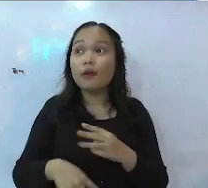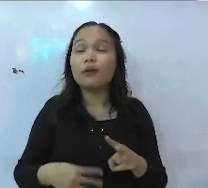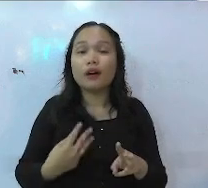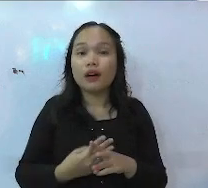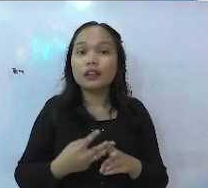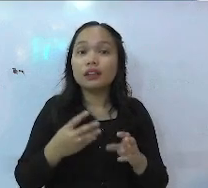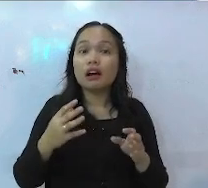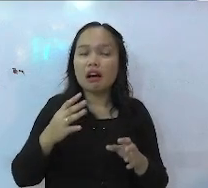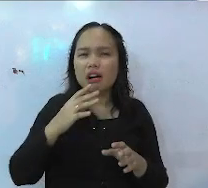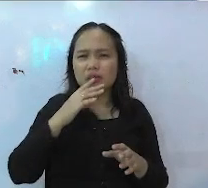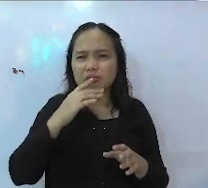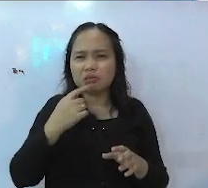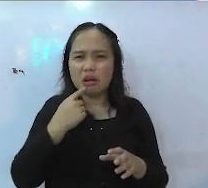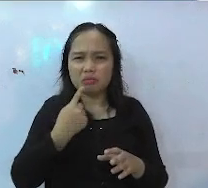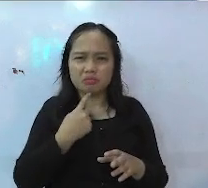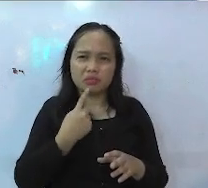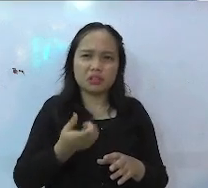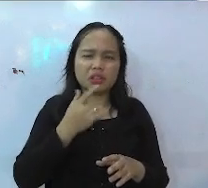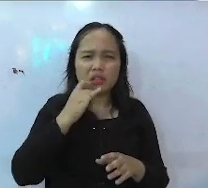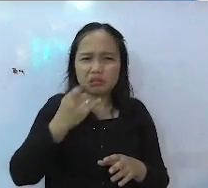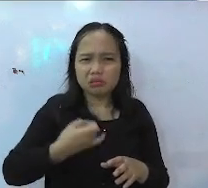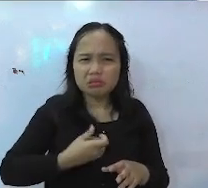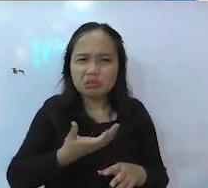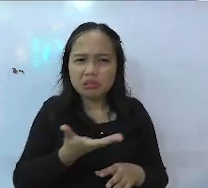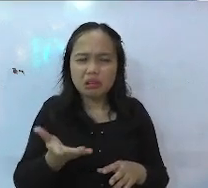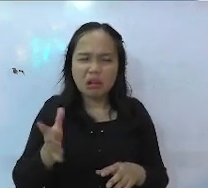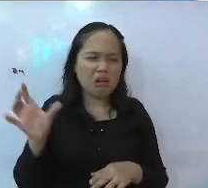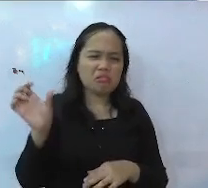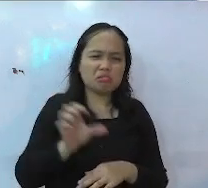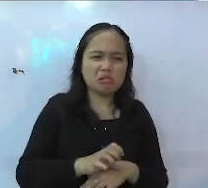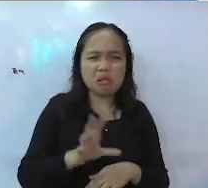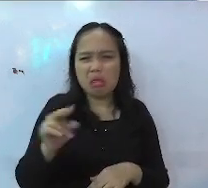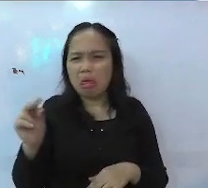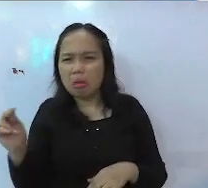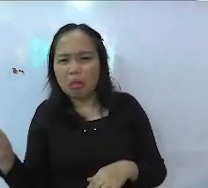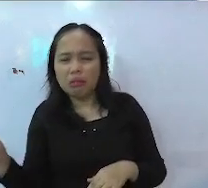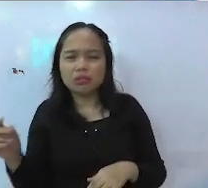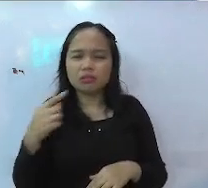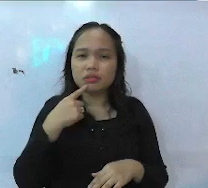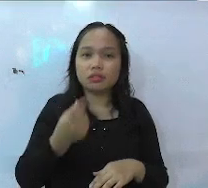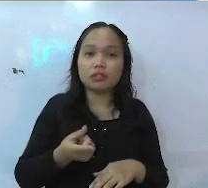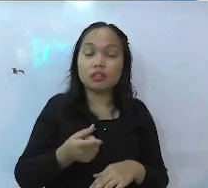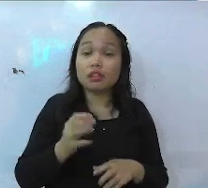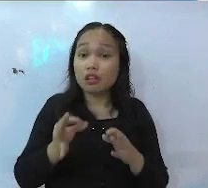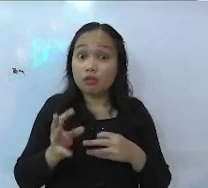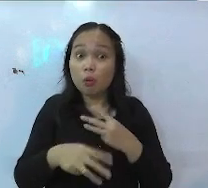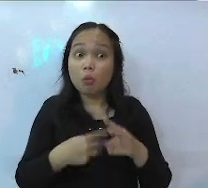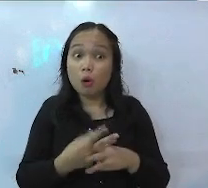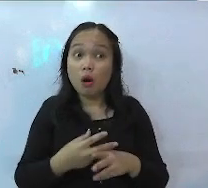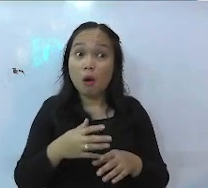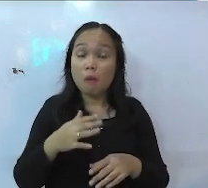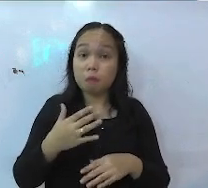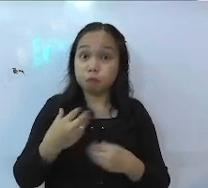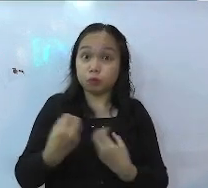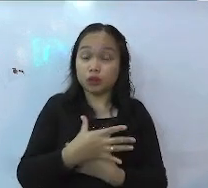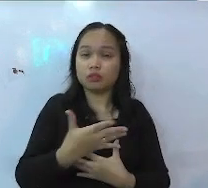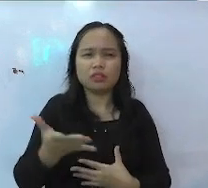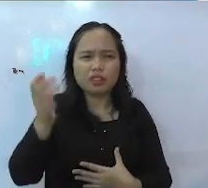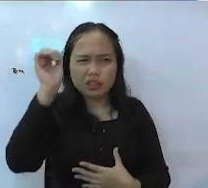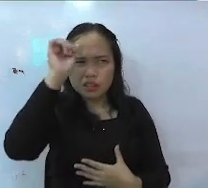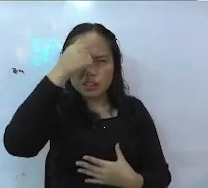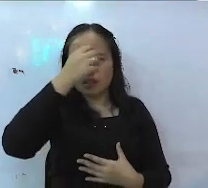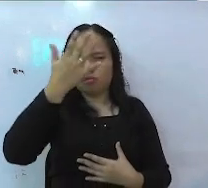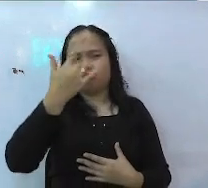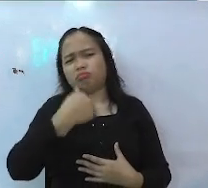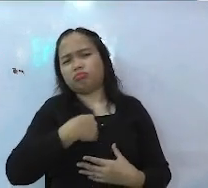nag-alok sayo a talo ka matatalo ka diyan pag ganito ganyan ganyan pag Tinakot ka ng mundo Tandaan mo lang sa isip mo bakit ka